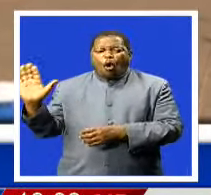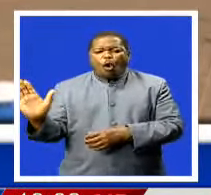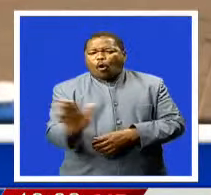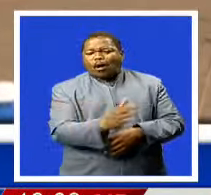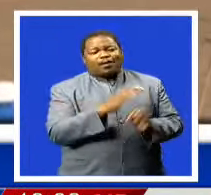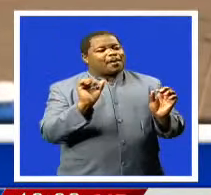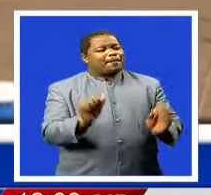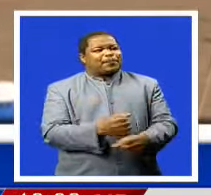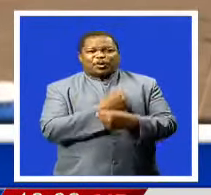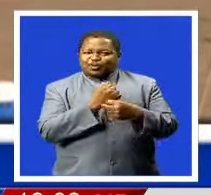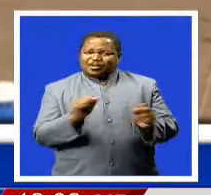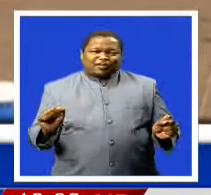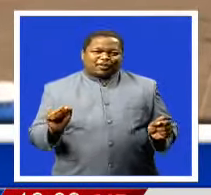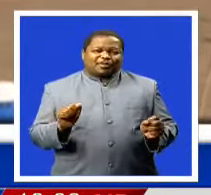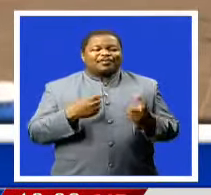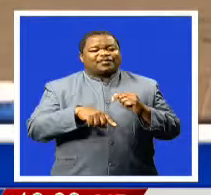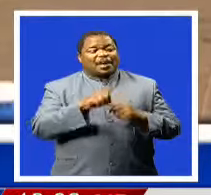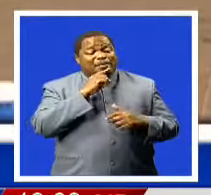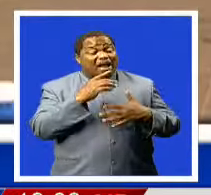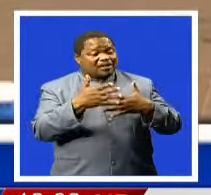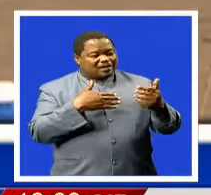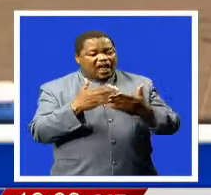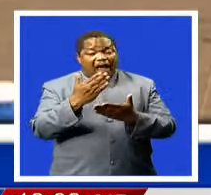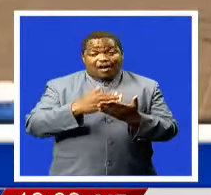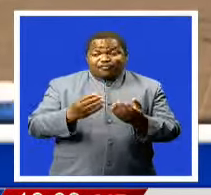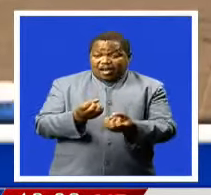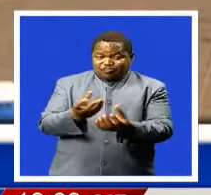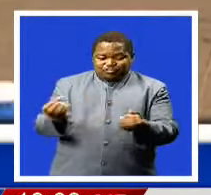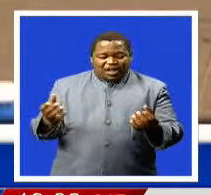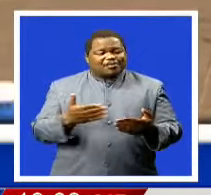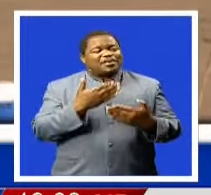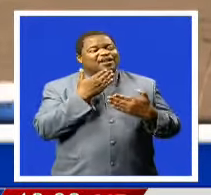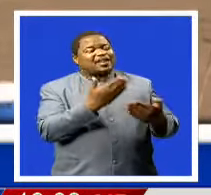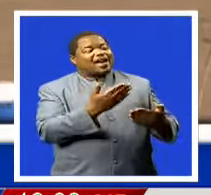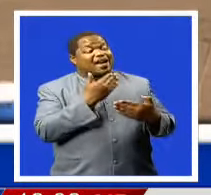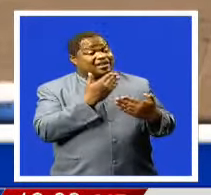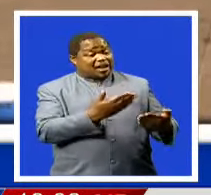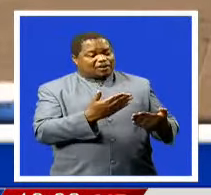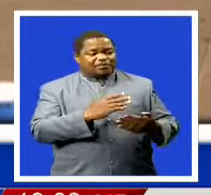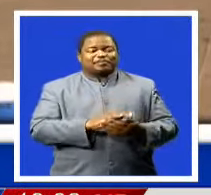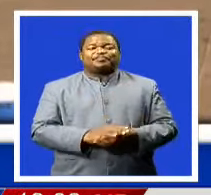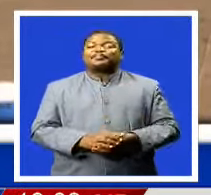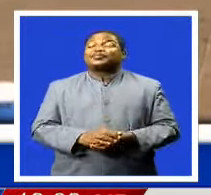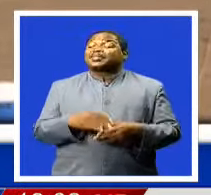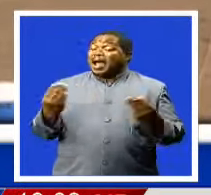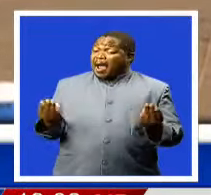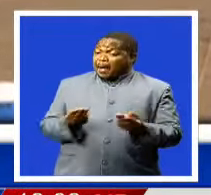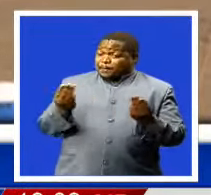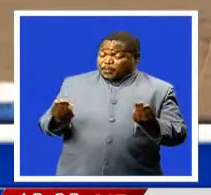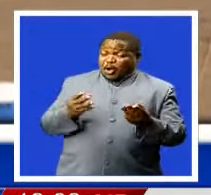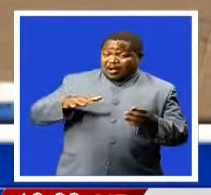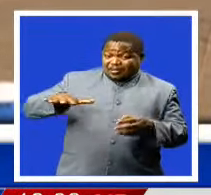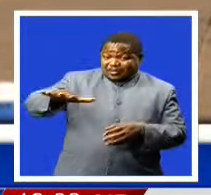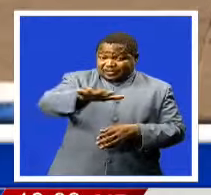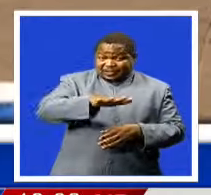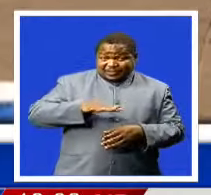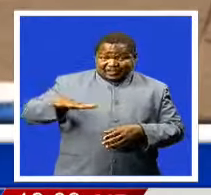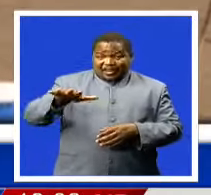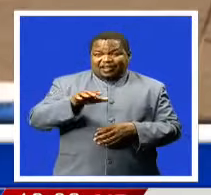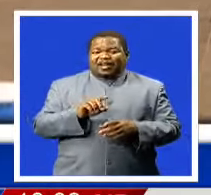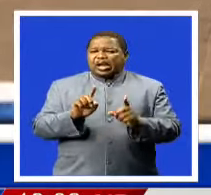mzane ngosi. Ngiyangikhanze nangibe kusasive ngithi sifana wena wekunene namake